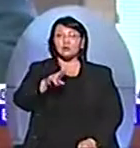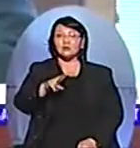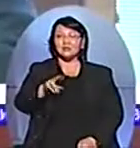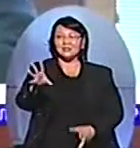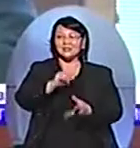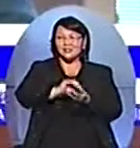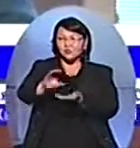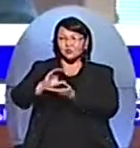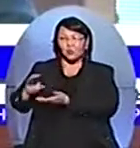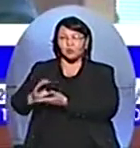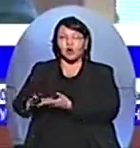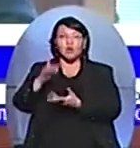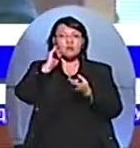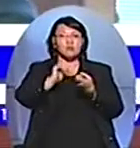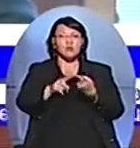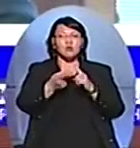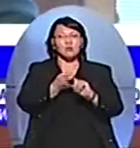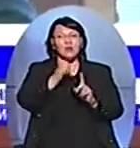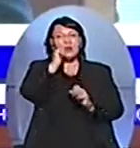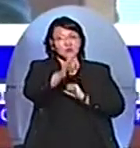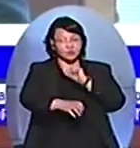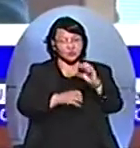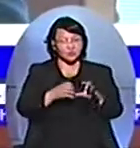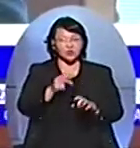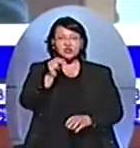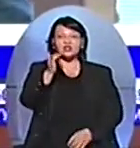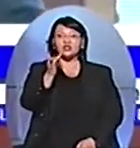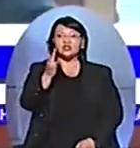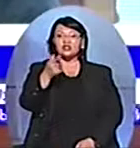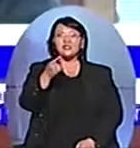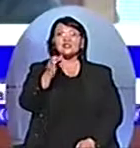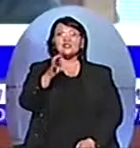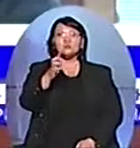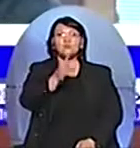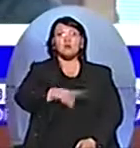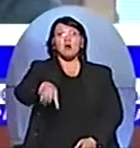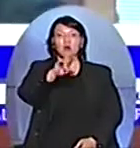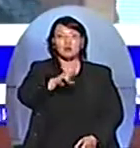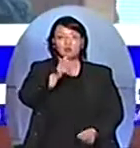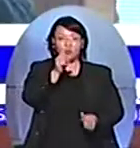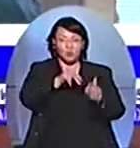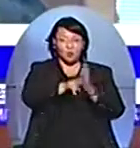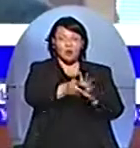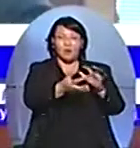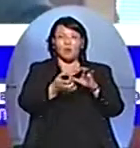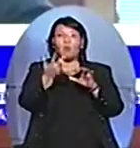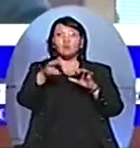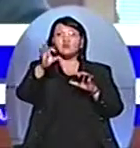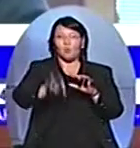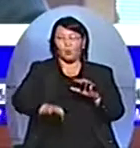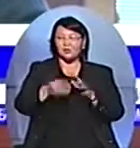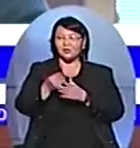нь бол бондоос гарч байгаа мөнгө чинь бол 30% л бондоос гарч байгаа. Нэг ийм төсөл хийлээ